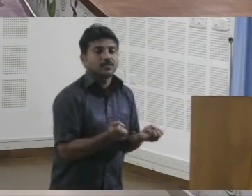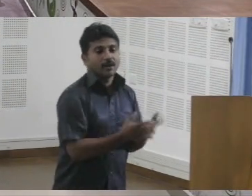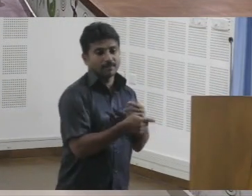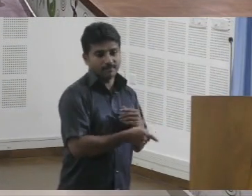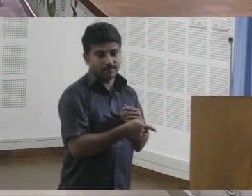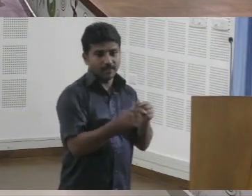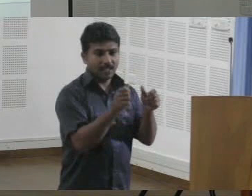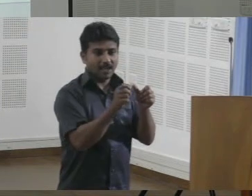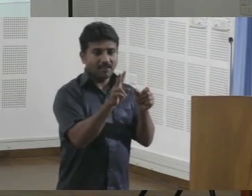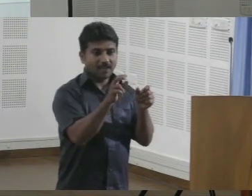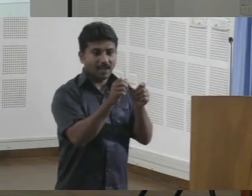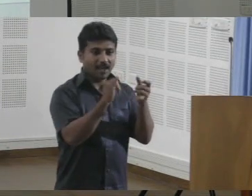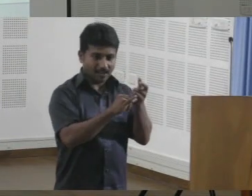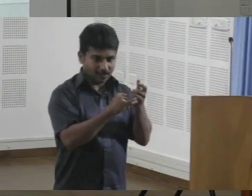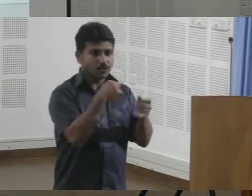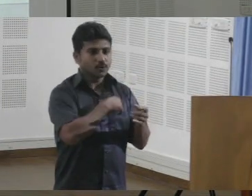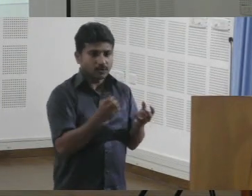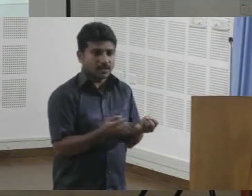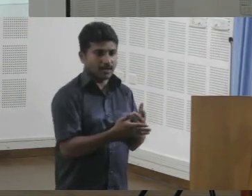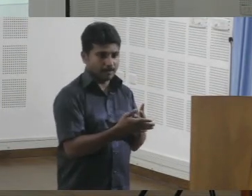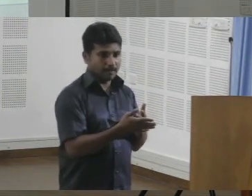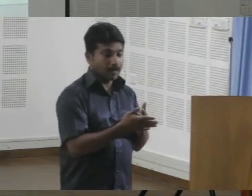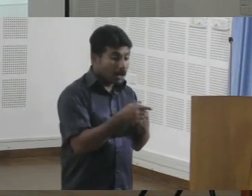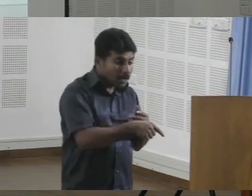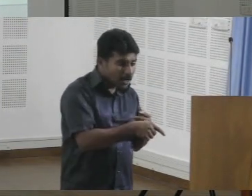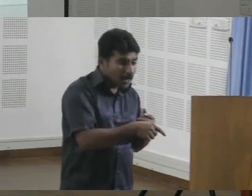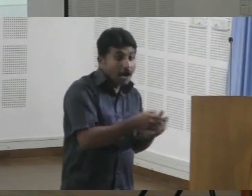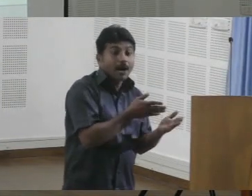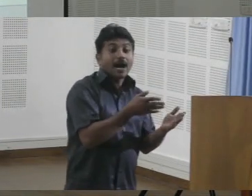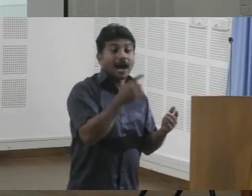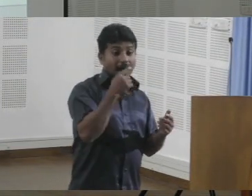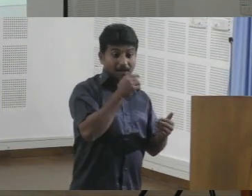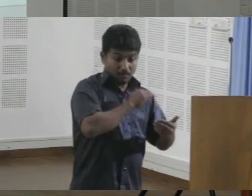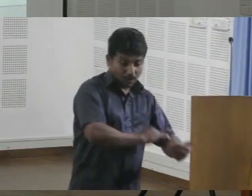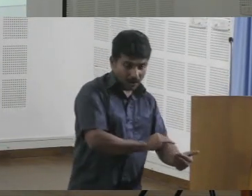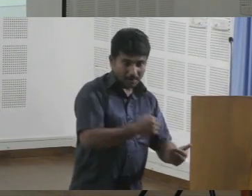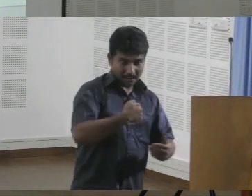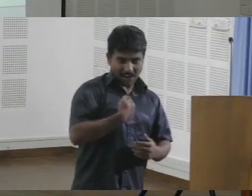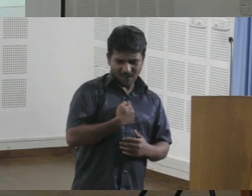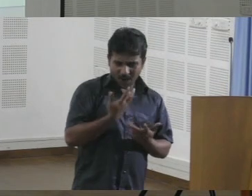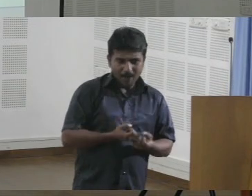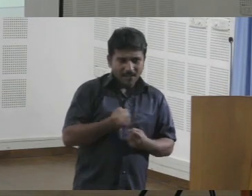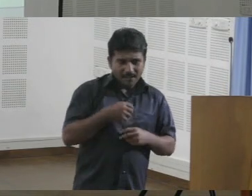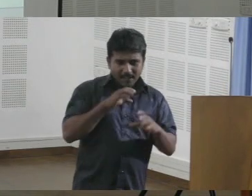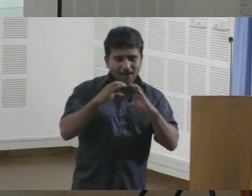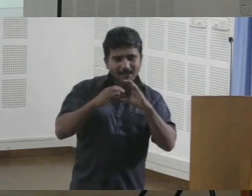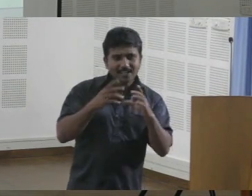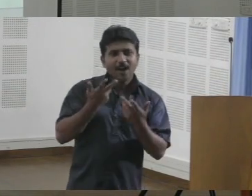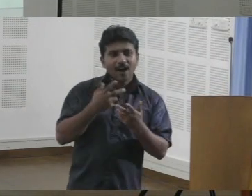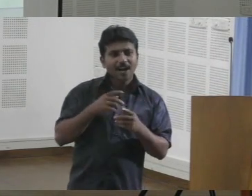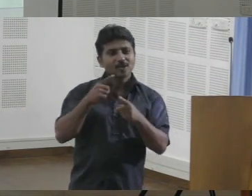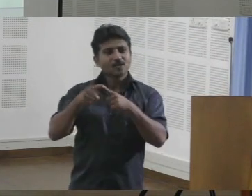ഞാൻ ആവാസ് ട്രൈ ചെയ്യാൻ തുടങ്ങി. ആവാസ് അവനൊരു വോയിസാക്കി, എപ്പോഴും അവന് വേണ്ടി സംസാരിക്കുന്ന ഒരു ഒരു സിസ്റ്റം